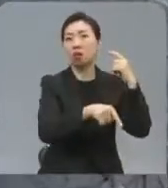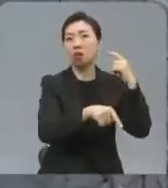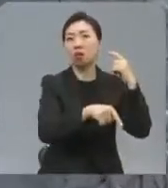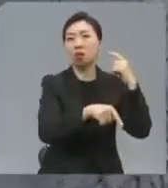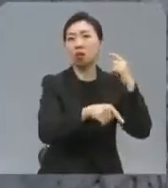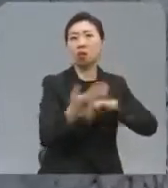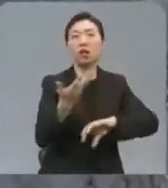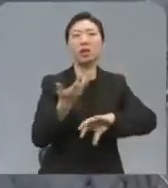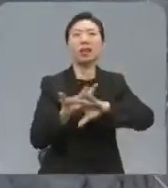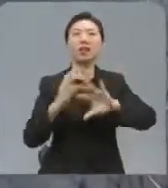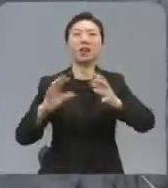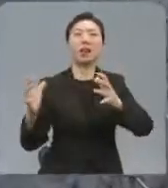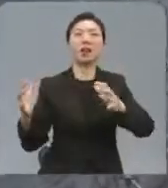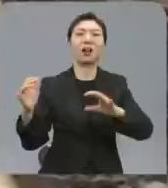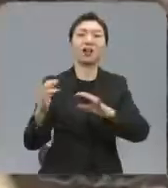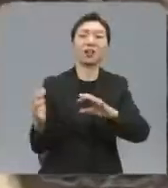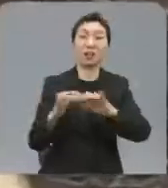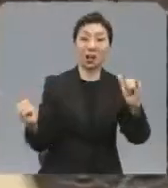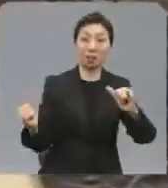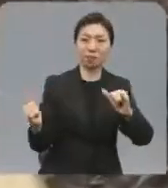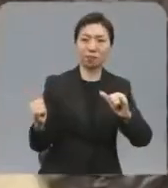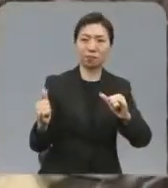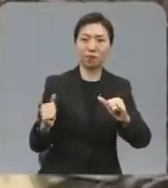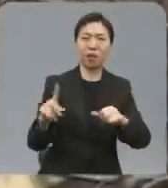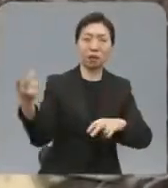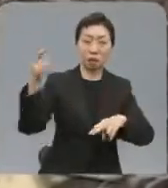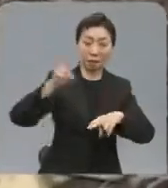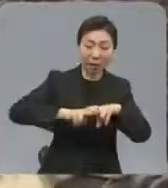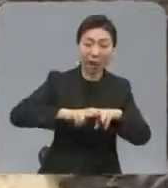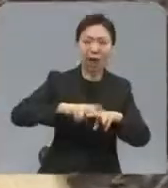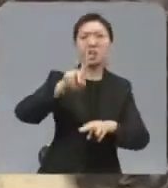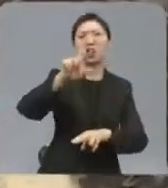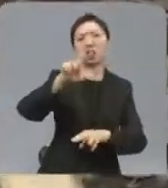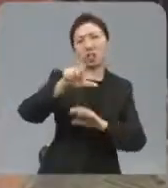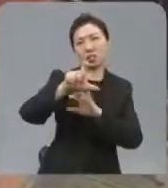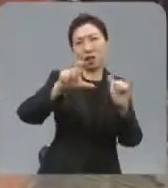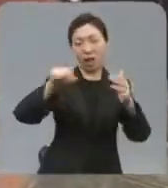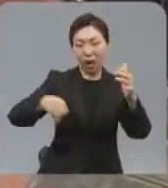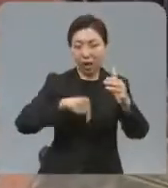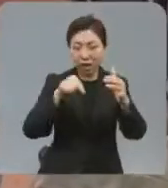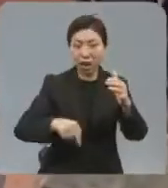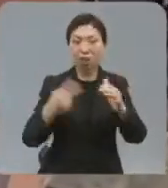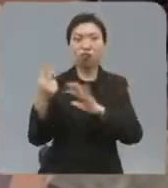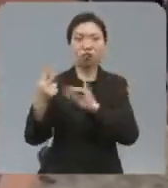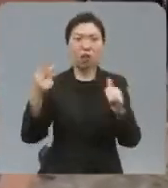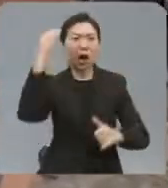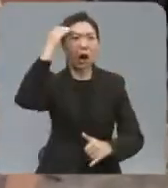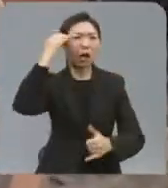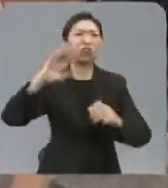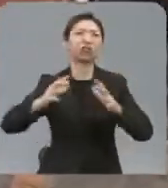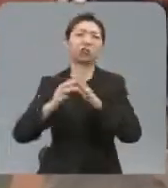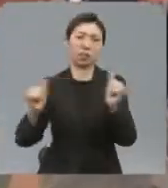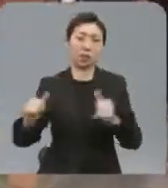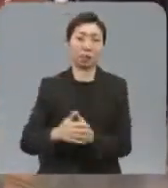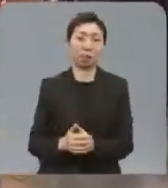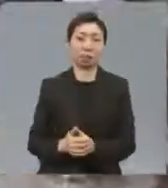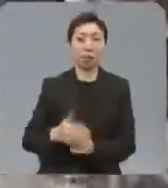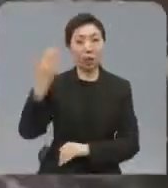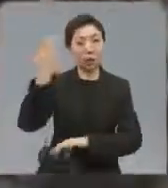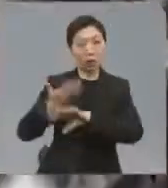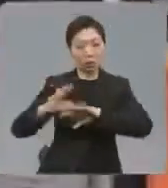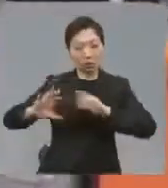Funken zu sehen gewesen bei dem Anblick habe er Angst bekommen es wurde bestätigt dass 15 Ausländer darunter